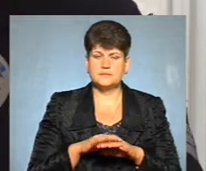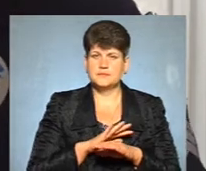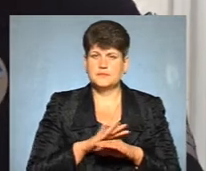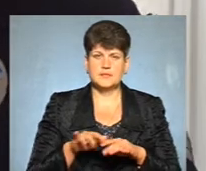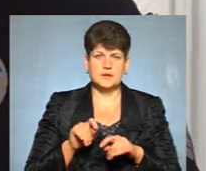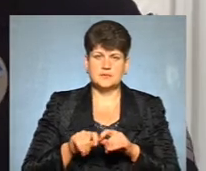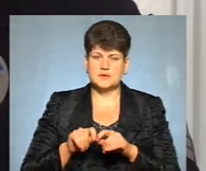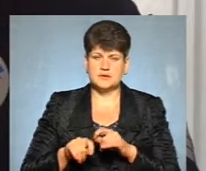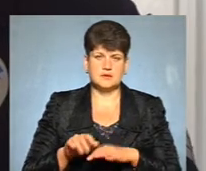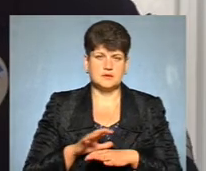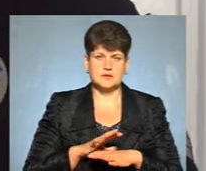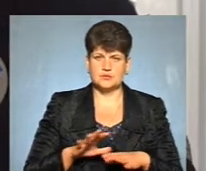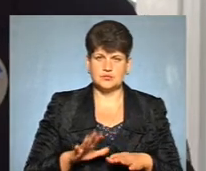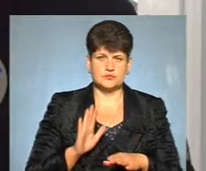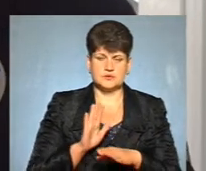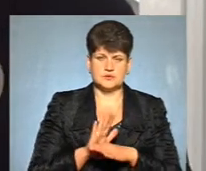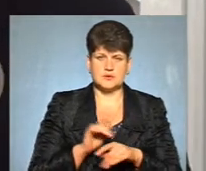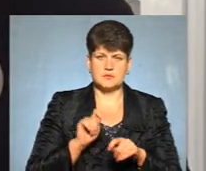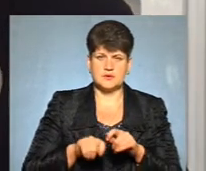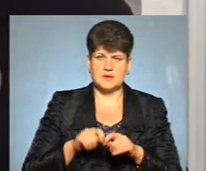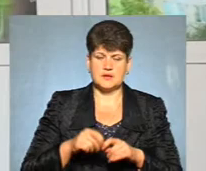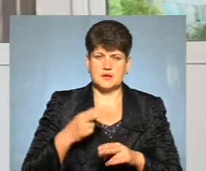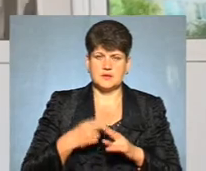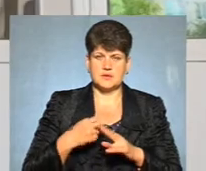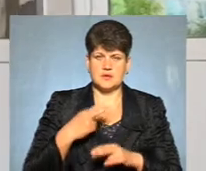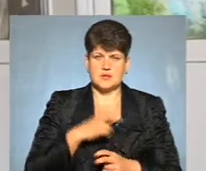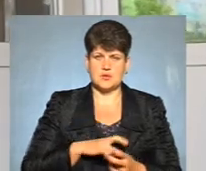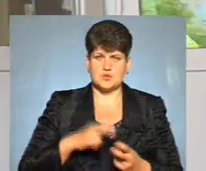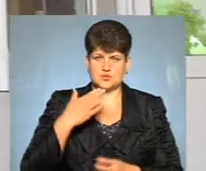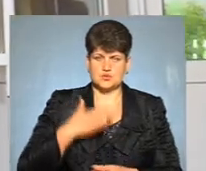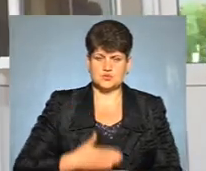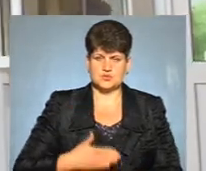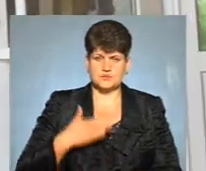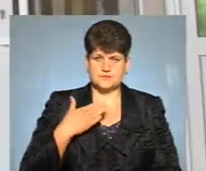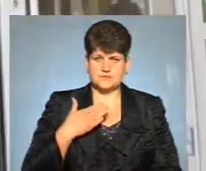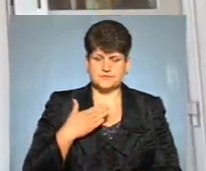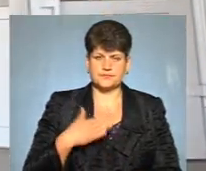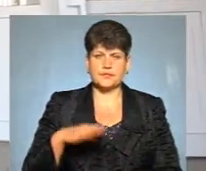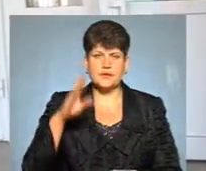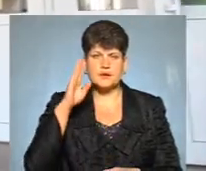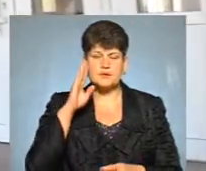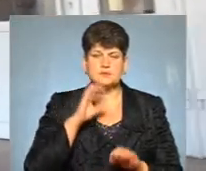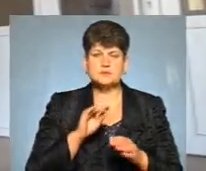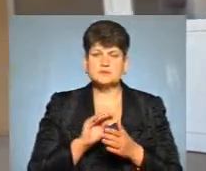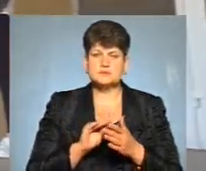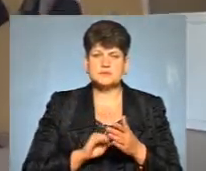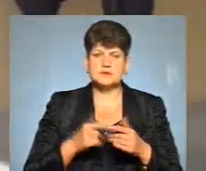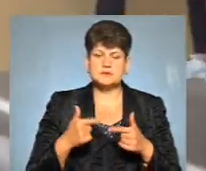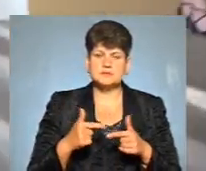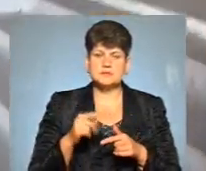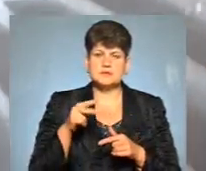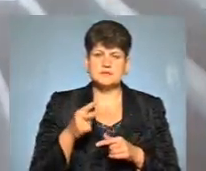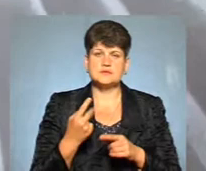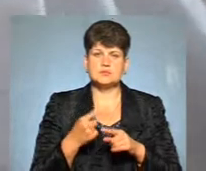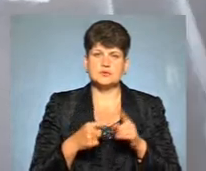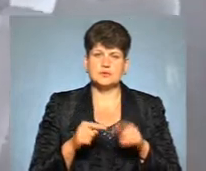Не було вказівки, щоб перевіряти на металошукач дітей. Амір Пенсак із 28-ї школи склав іспит за 2,5